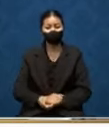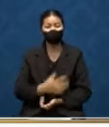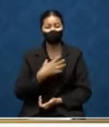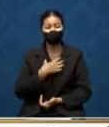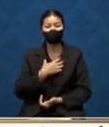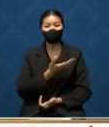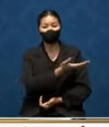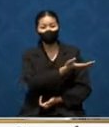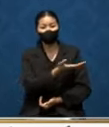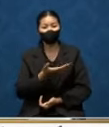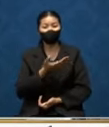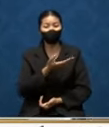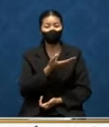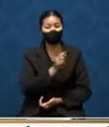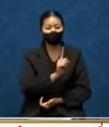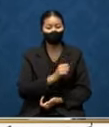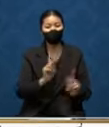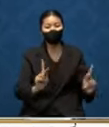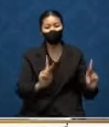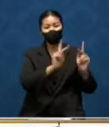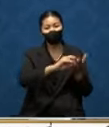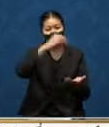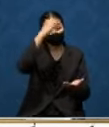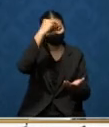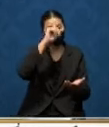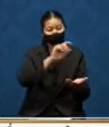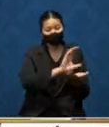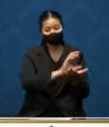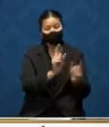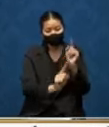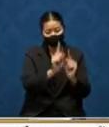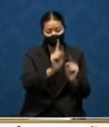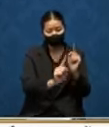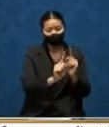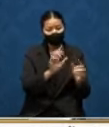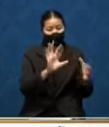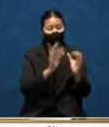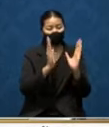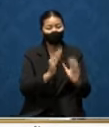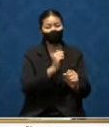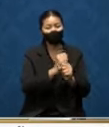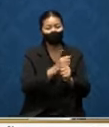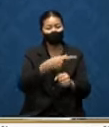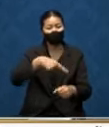ส่งเรื่องถึงทางกระทรวงศึกษาธิการนะครับให้พิจารณานะครับในเรื่องของภารโรงนะครับแต่โรงเรียนโดยเฉพาะโรงเรียนขนาด